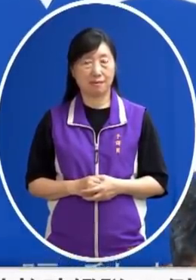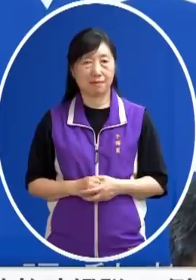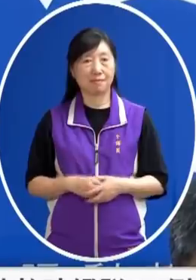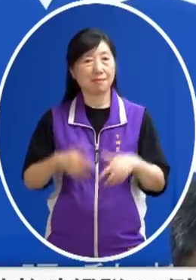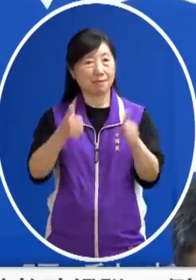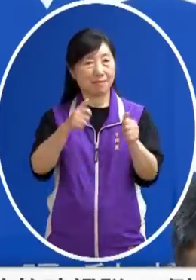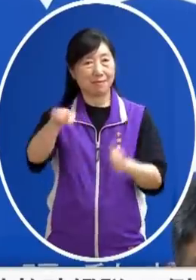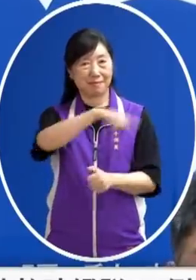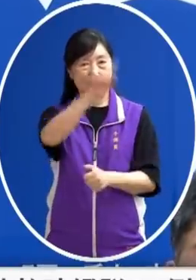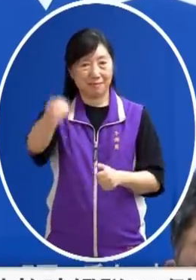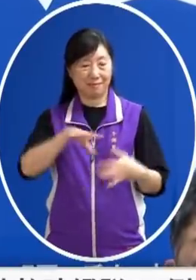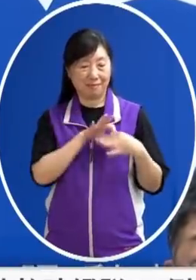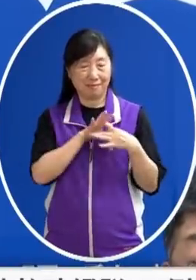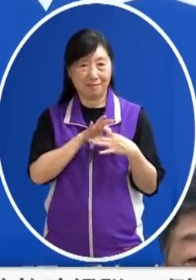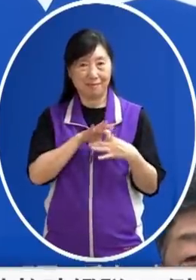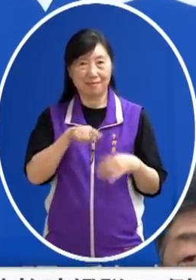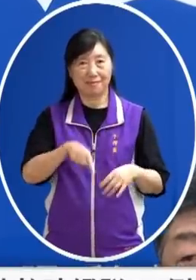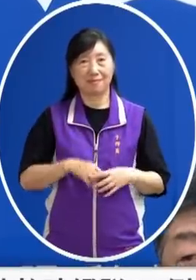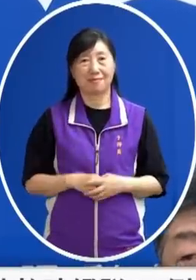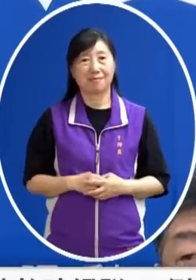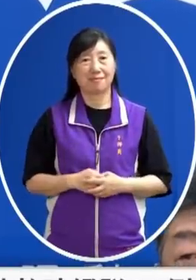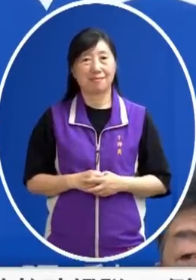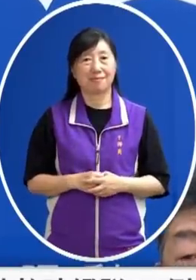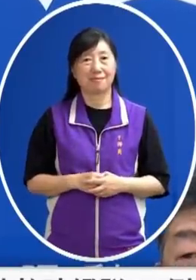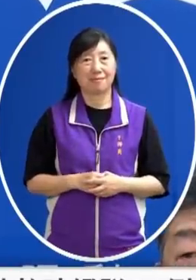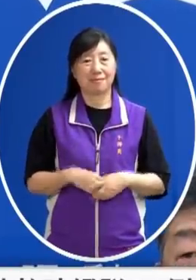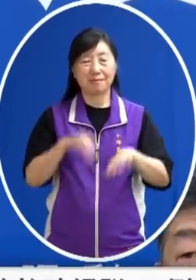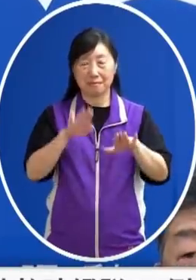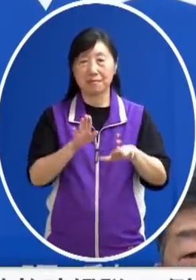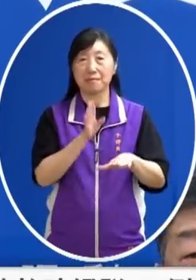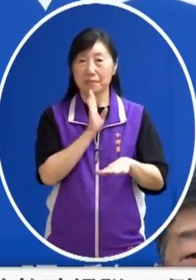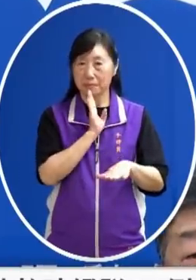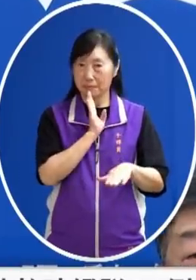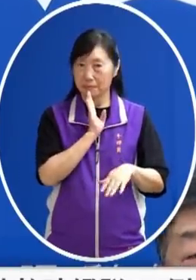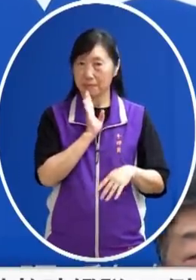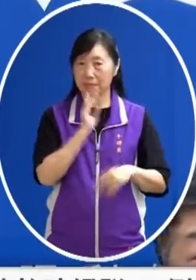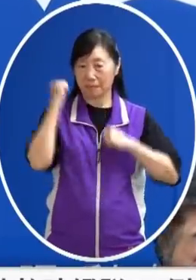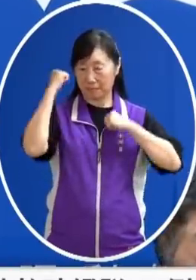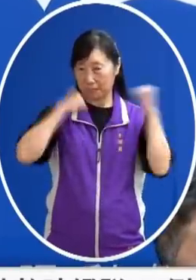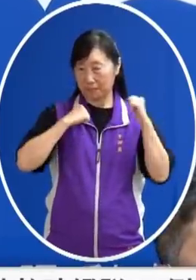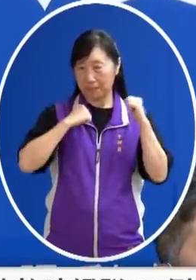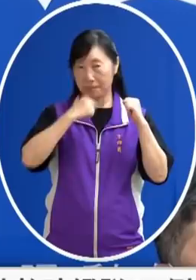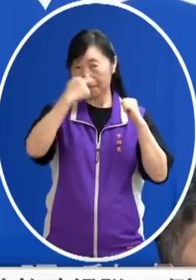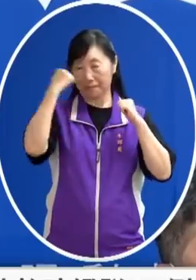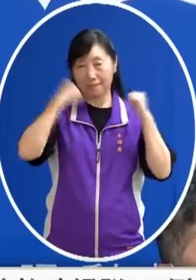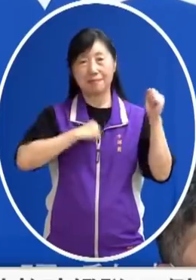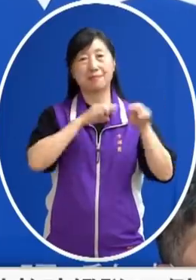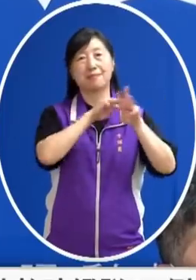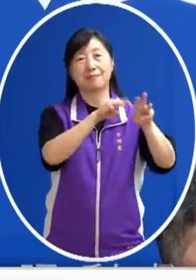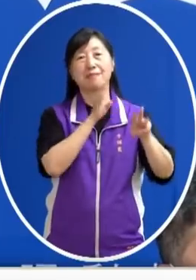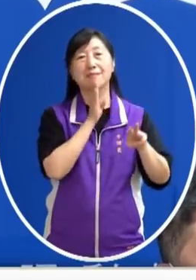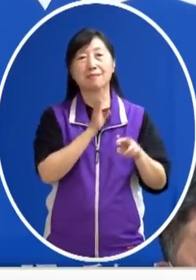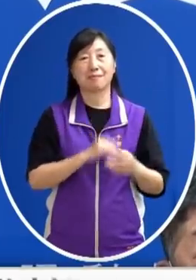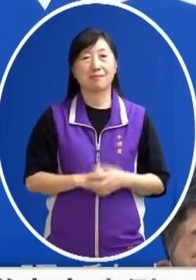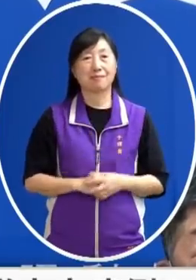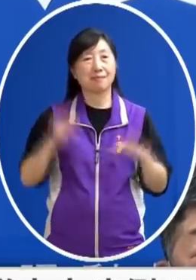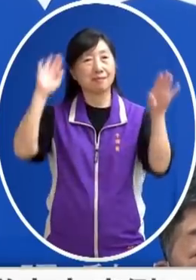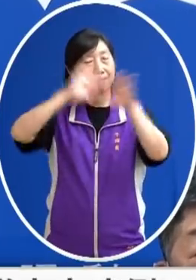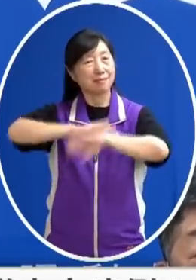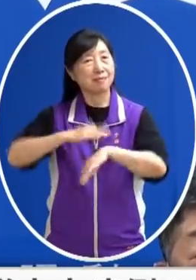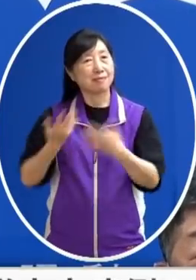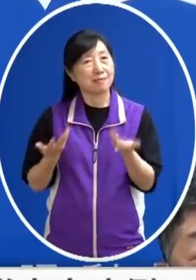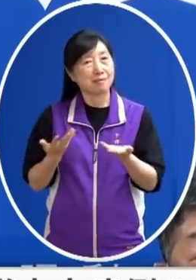谢谢大家关心。那目前的确就是早上比较早出门，那晚上大